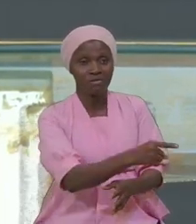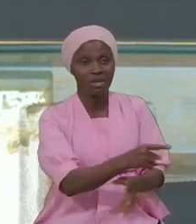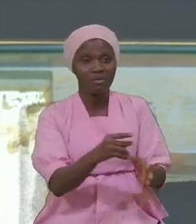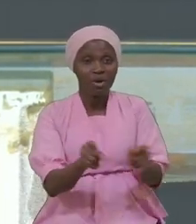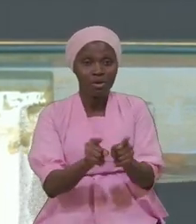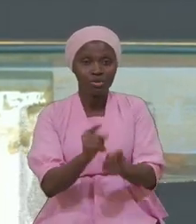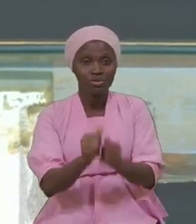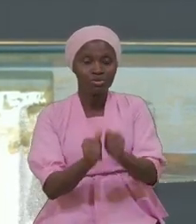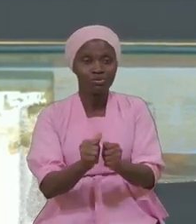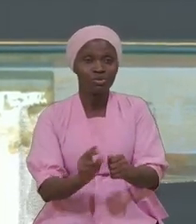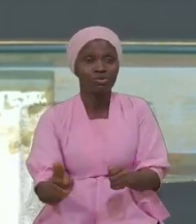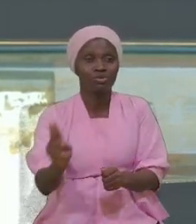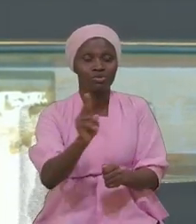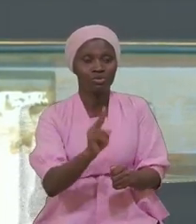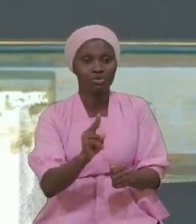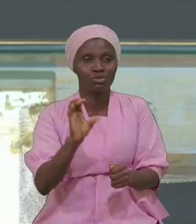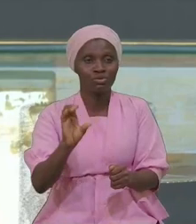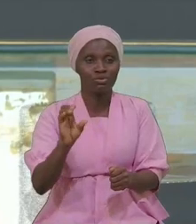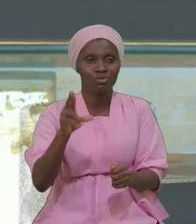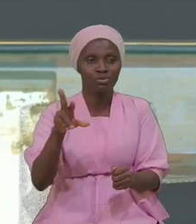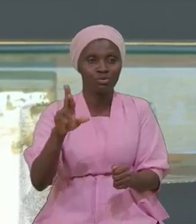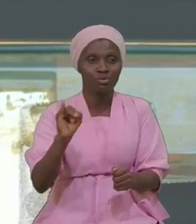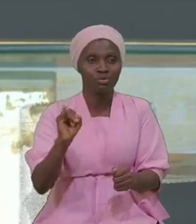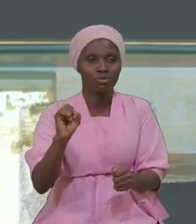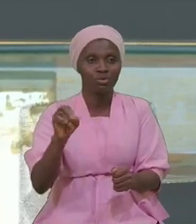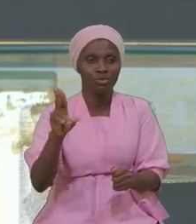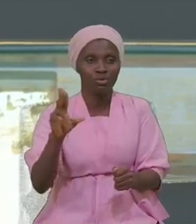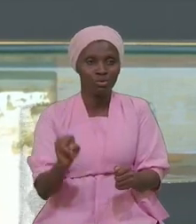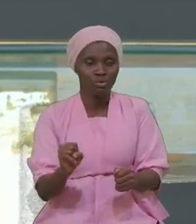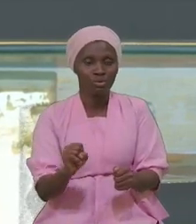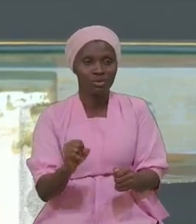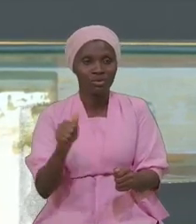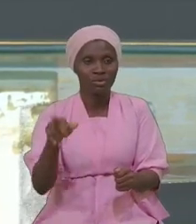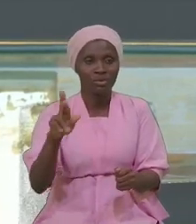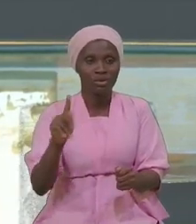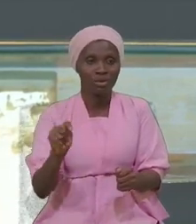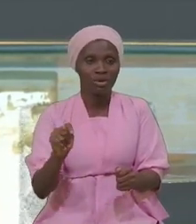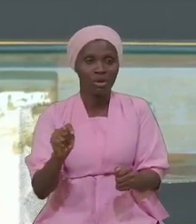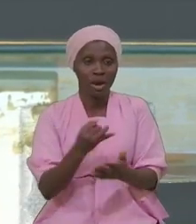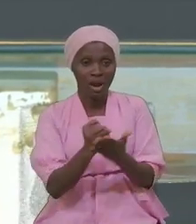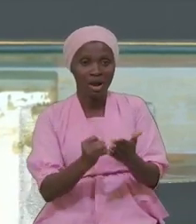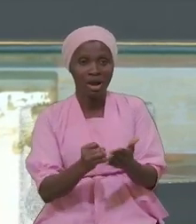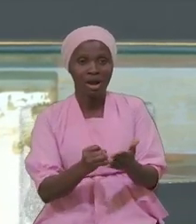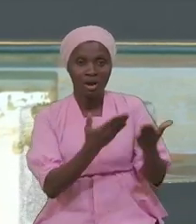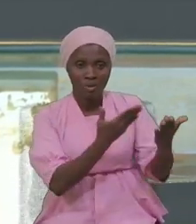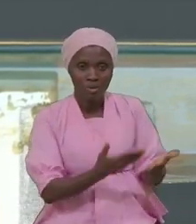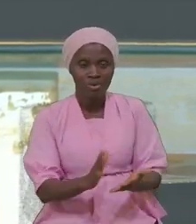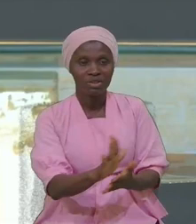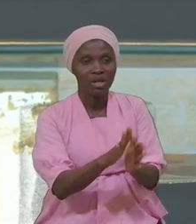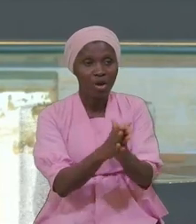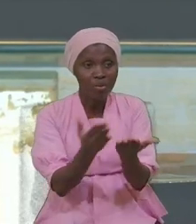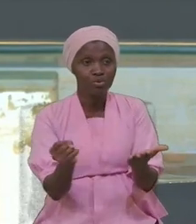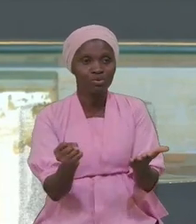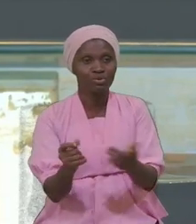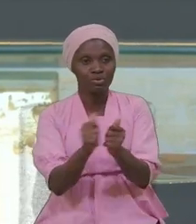arts magiques ayant porté leurs livres les brûlèrent. Ce sont les œuvres